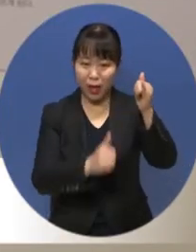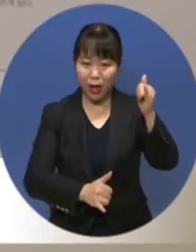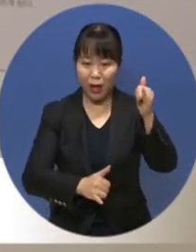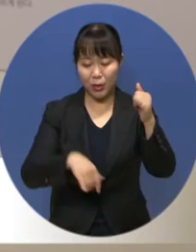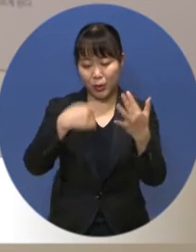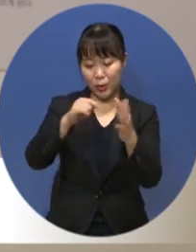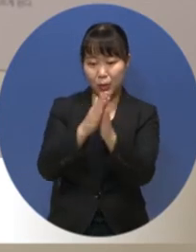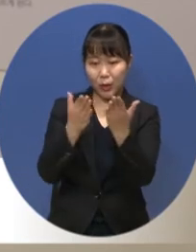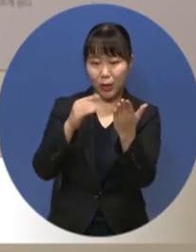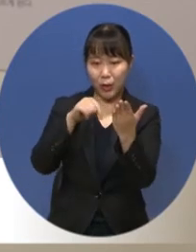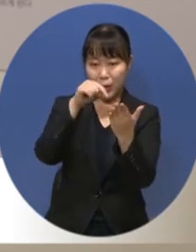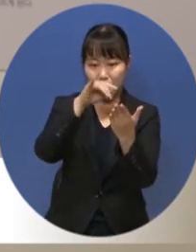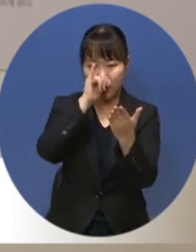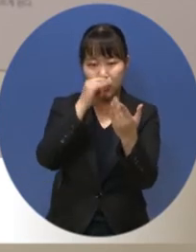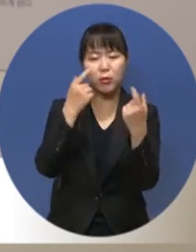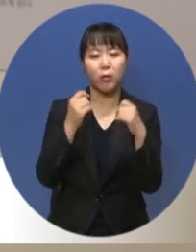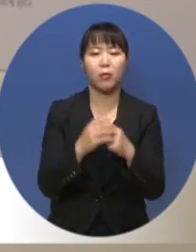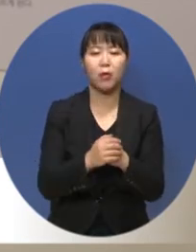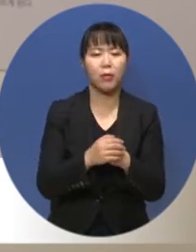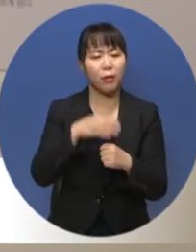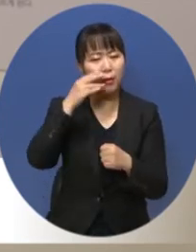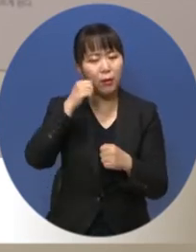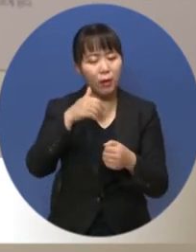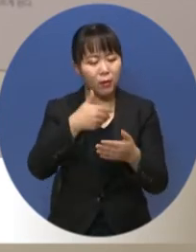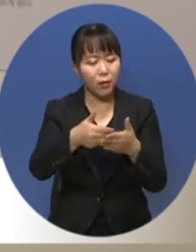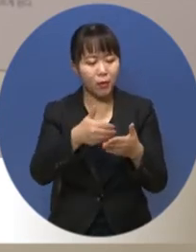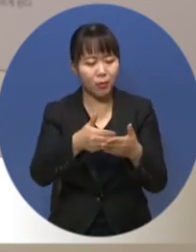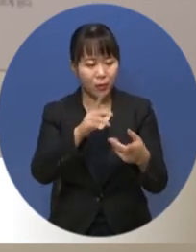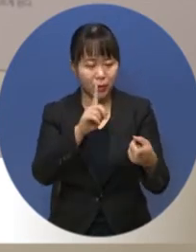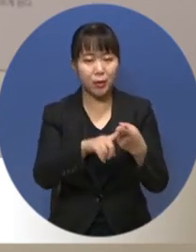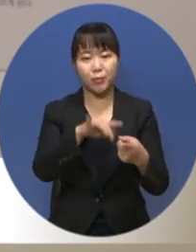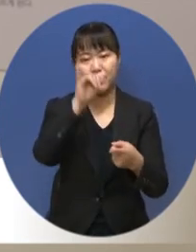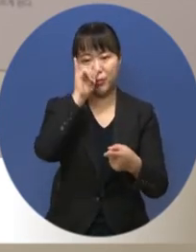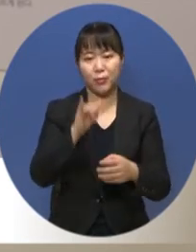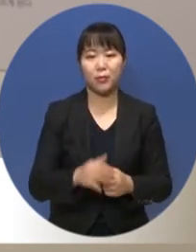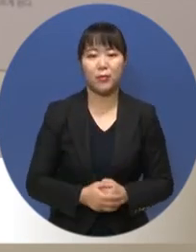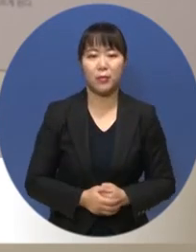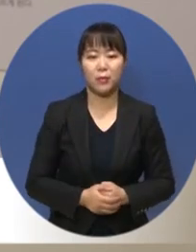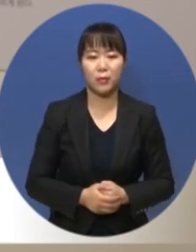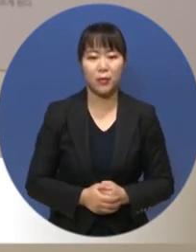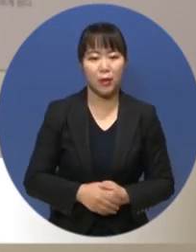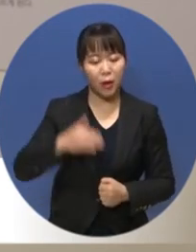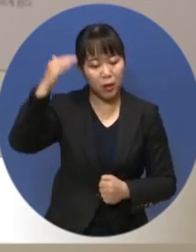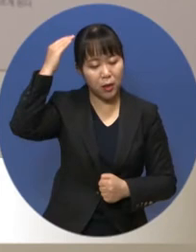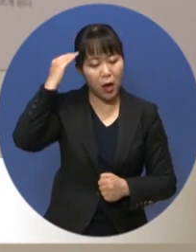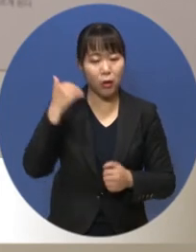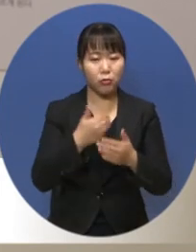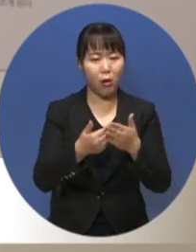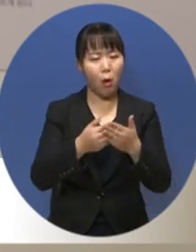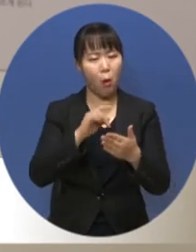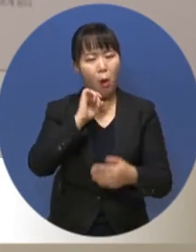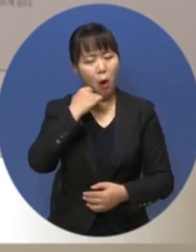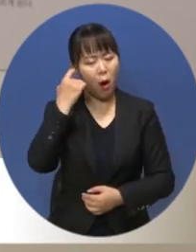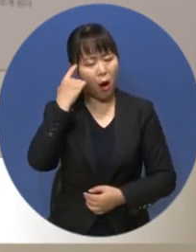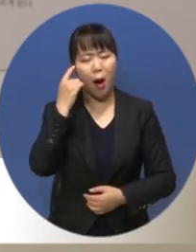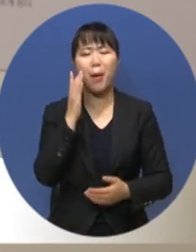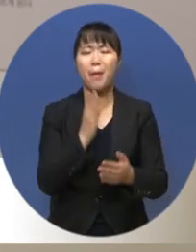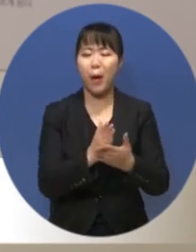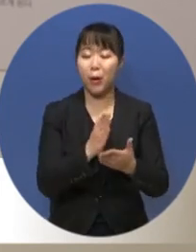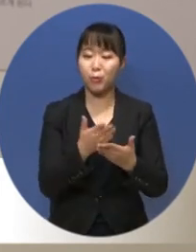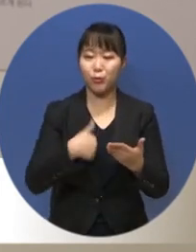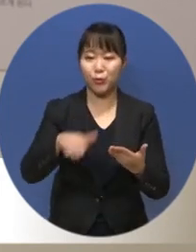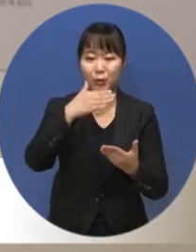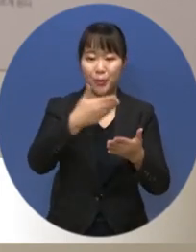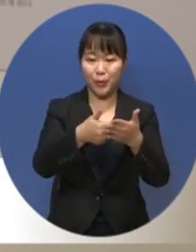사는 교과서에서 보았던 익숙한 작품들로 구성이 되어 있는데요 어항 국가는 어렵다 라는 생각을 버리고 우리